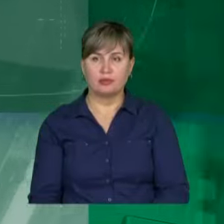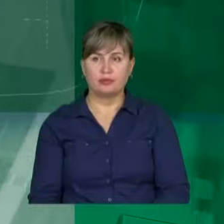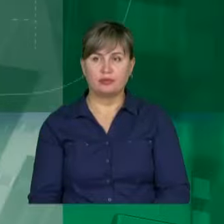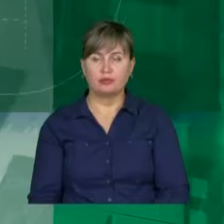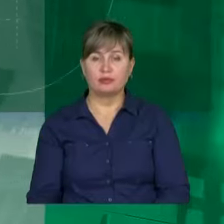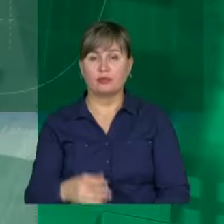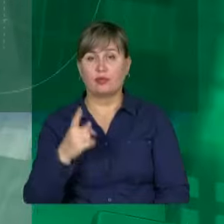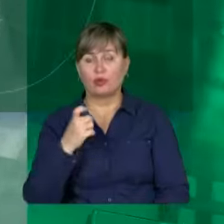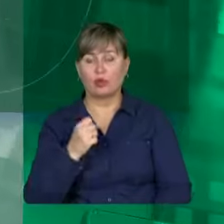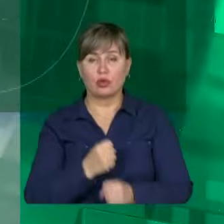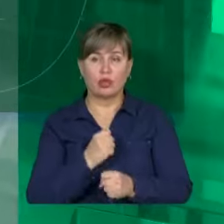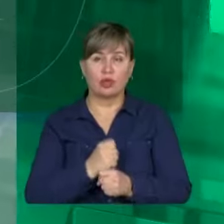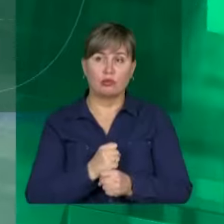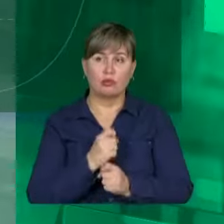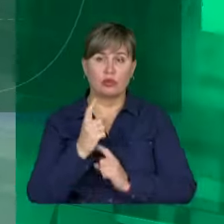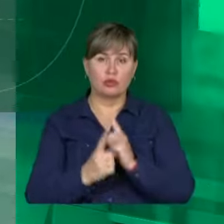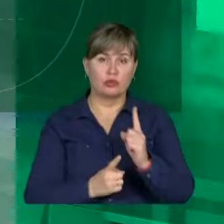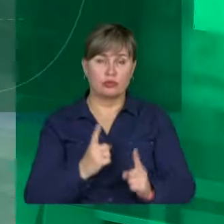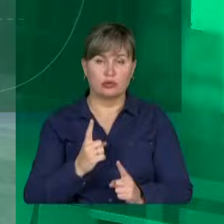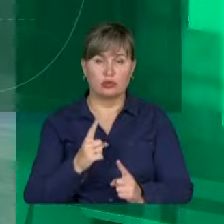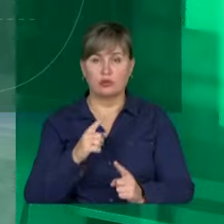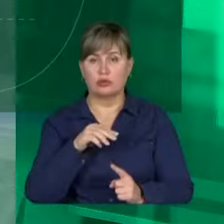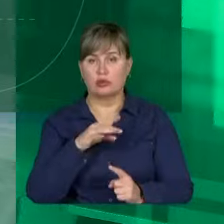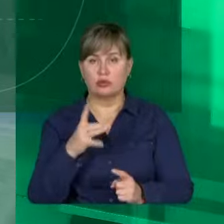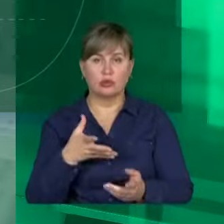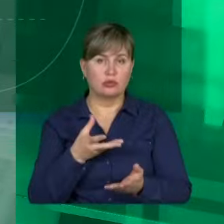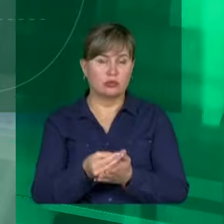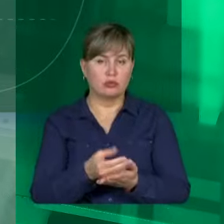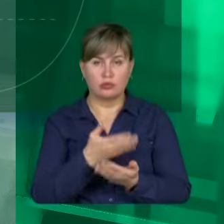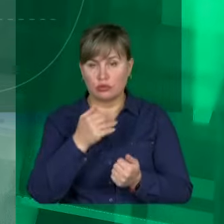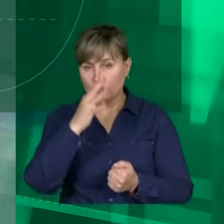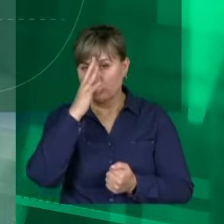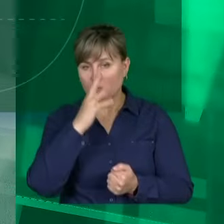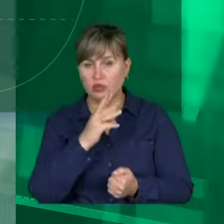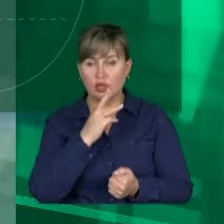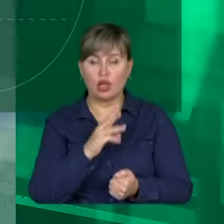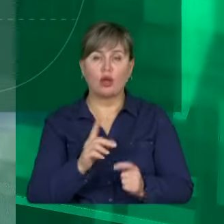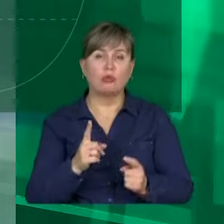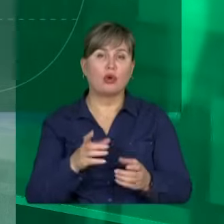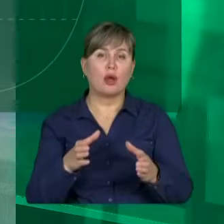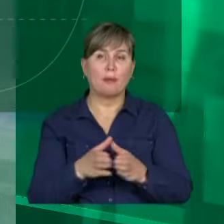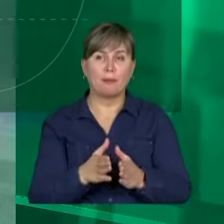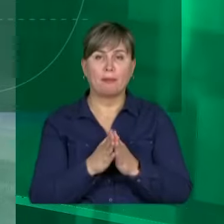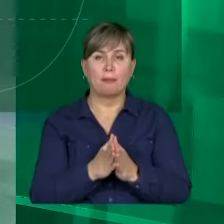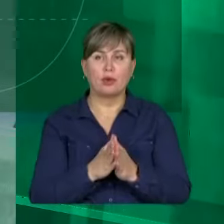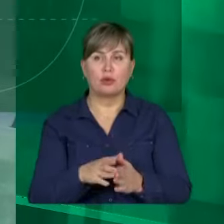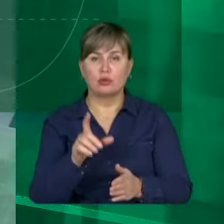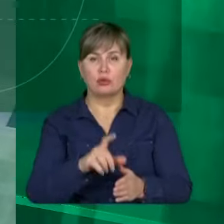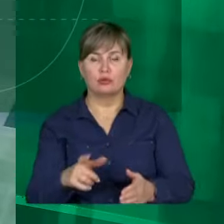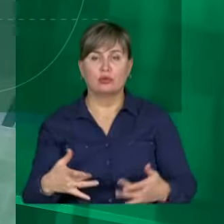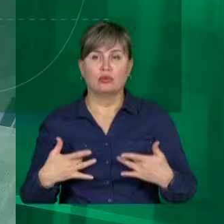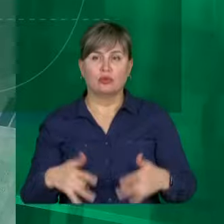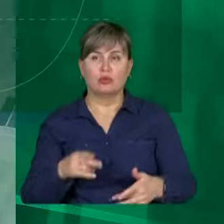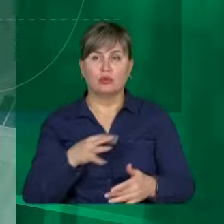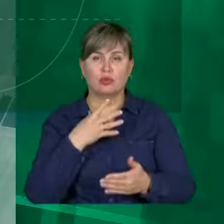Сотням работников торговой сети в Жесказгане уже 4 месяца не начисляют выплаты. И почему теперь компания просит сотрудников уволиться